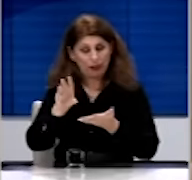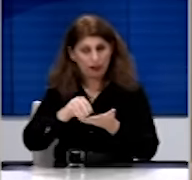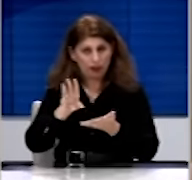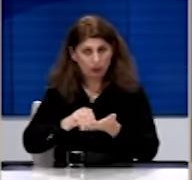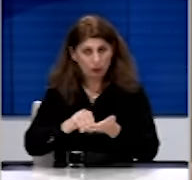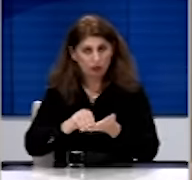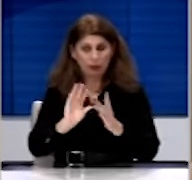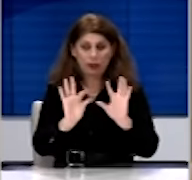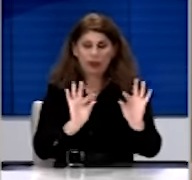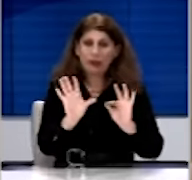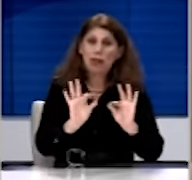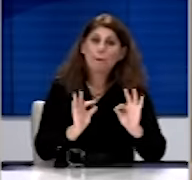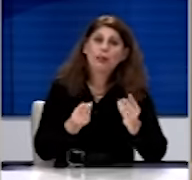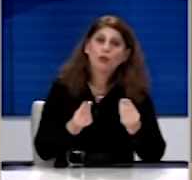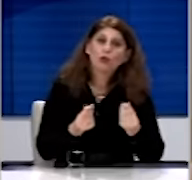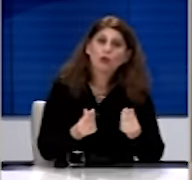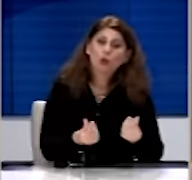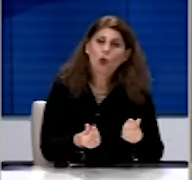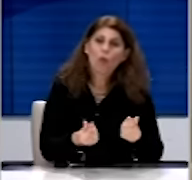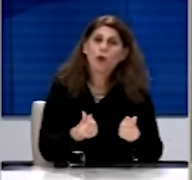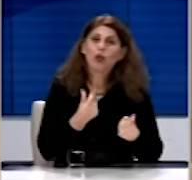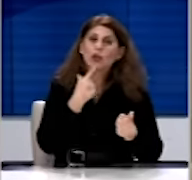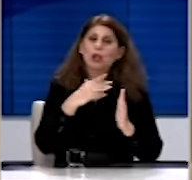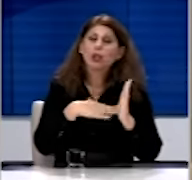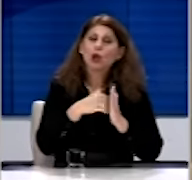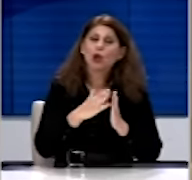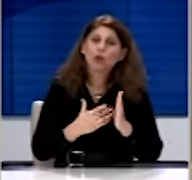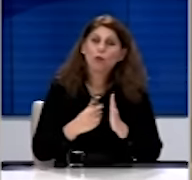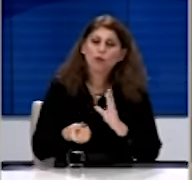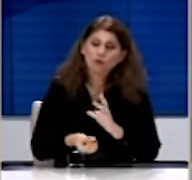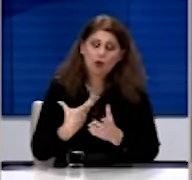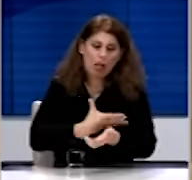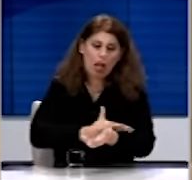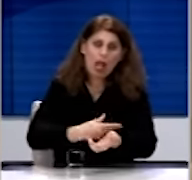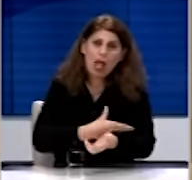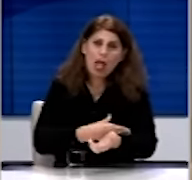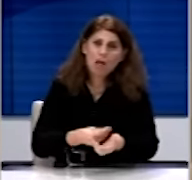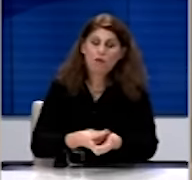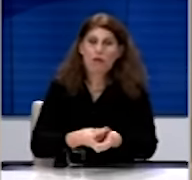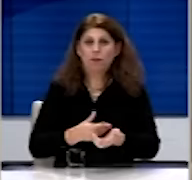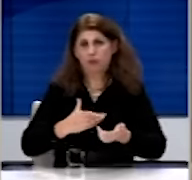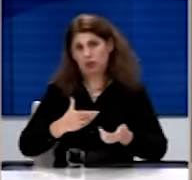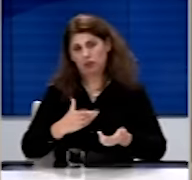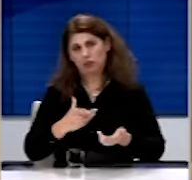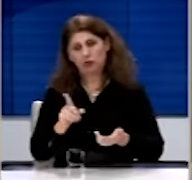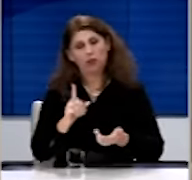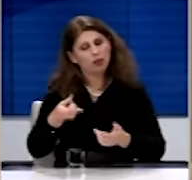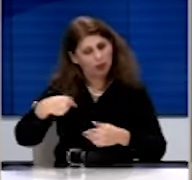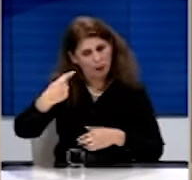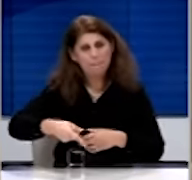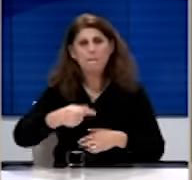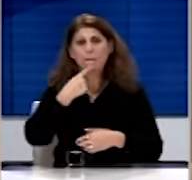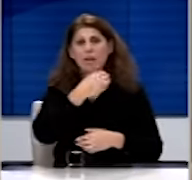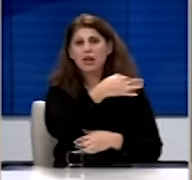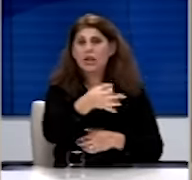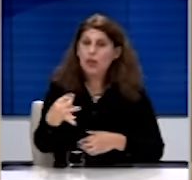να επιλέγει τον τρόπο και το χρώμα της νέας αφέμαξής του από τους παρόχους και μετά να του λένε και από